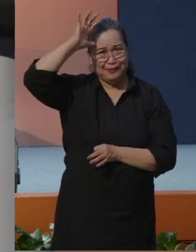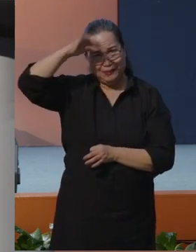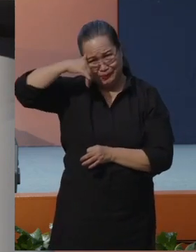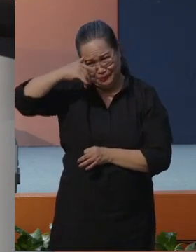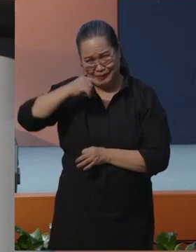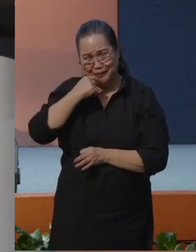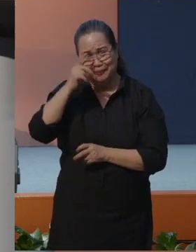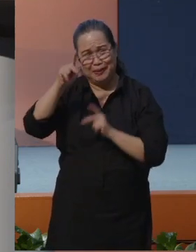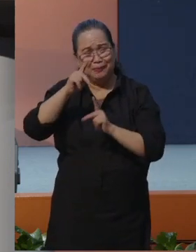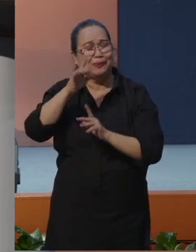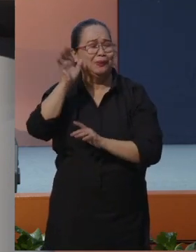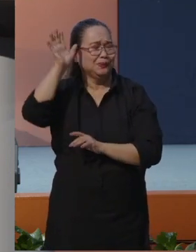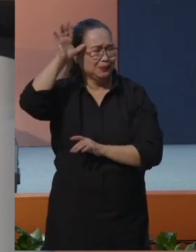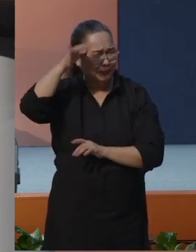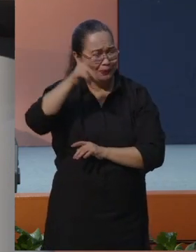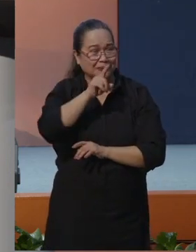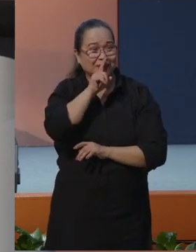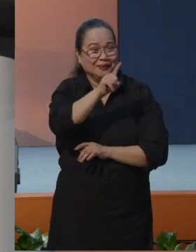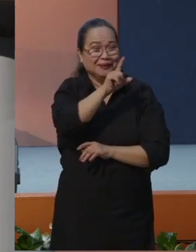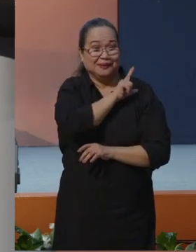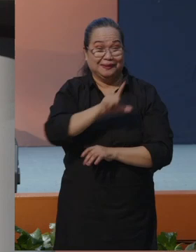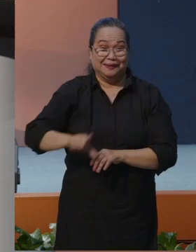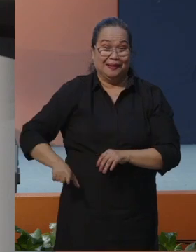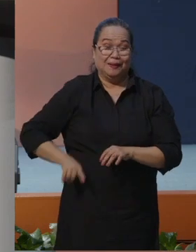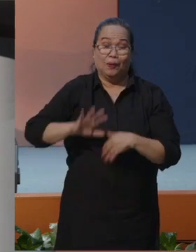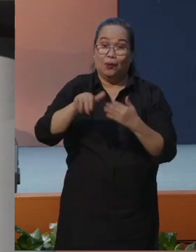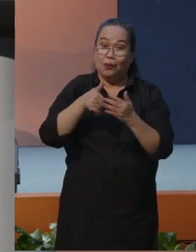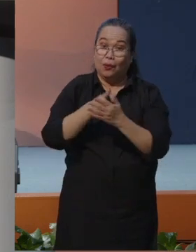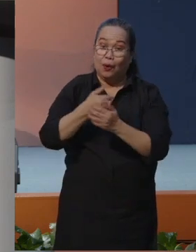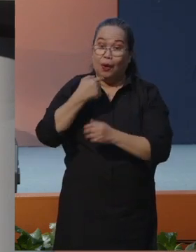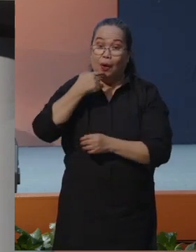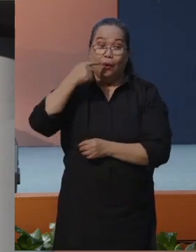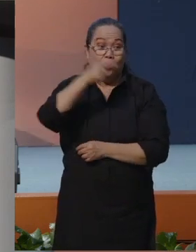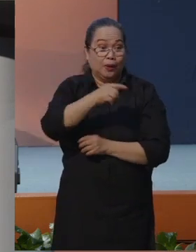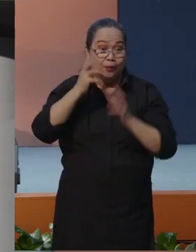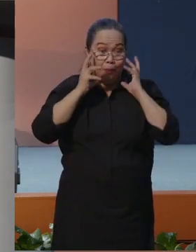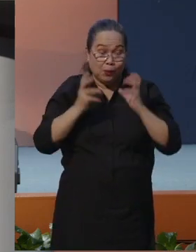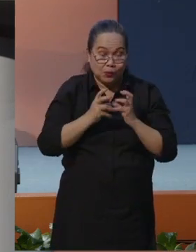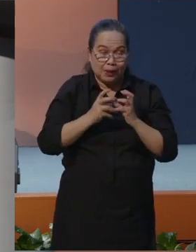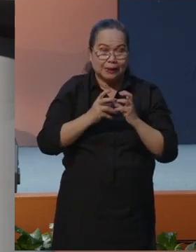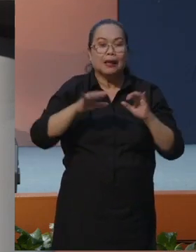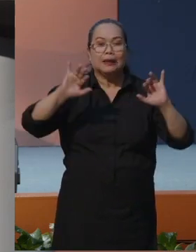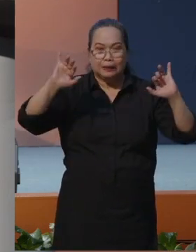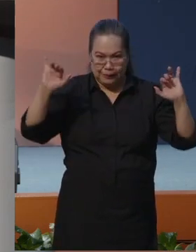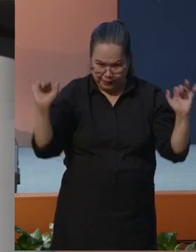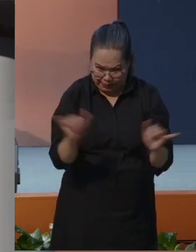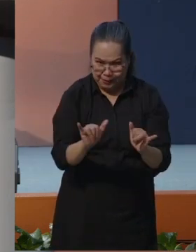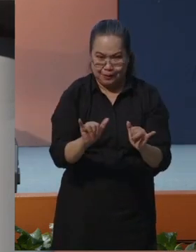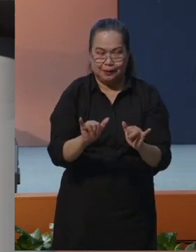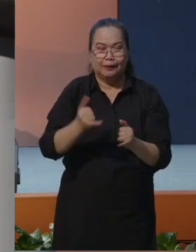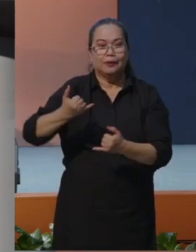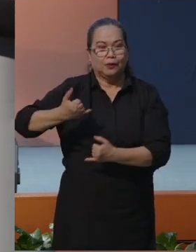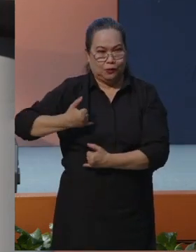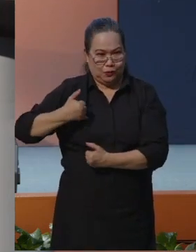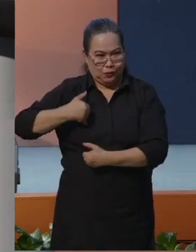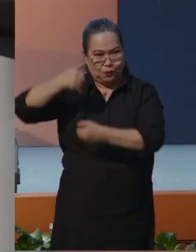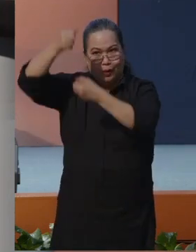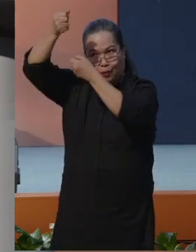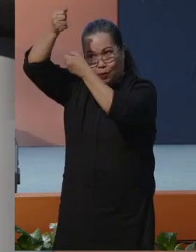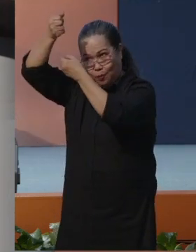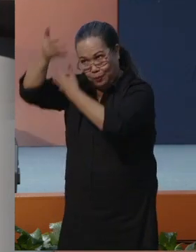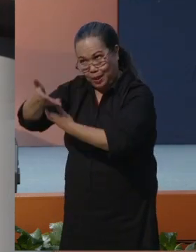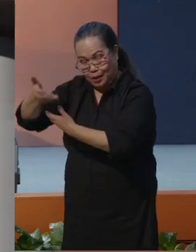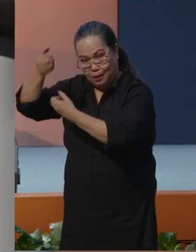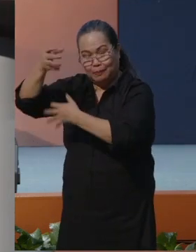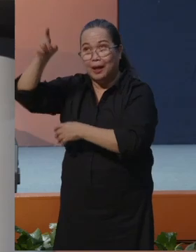whole land according to all that the Lord had spoken to Moses. Naging masunurin at tapat